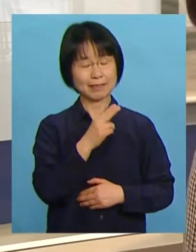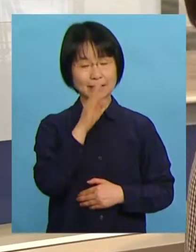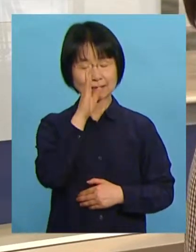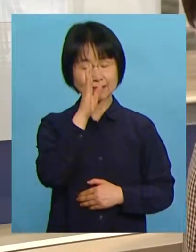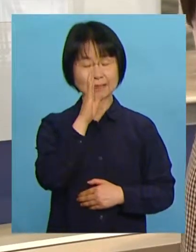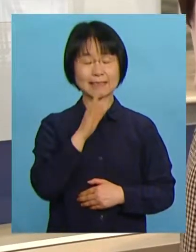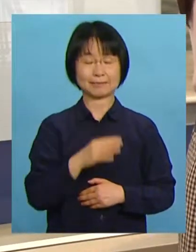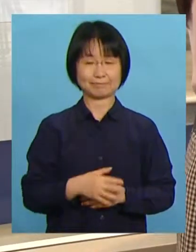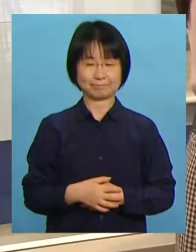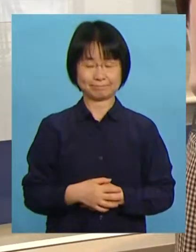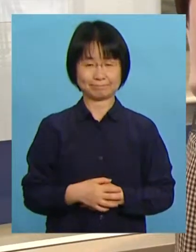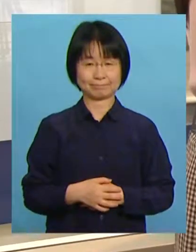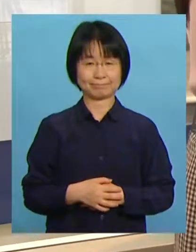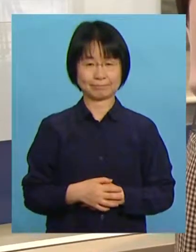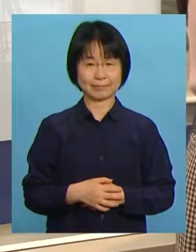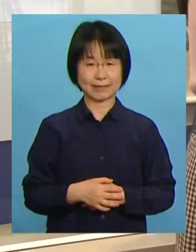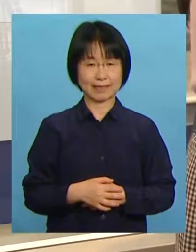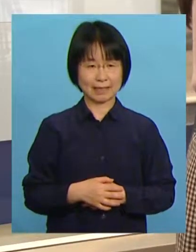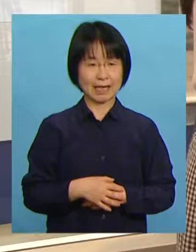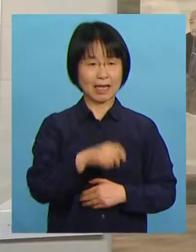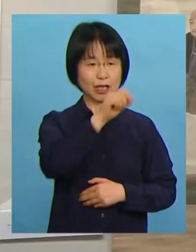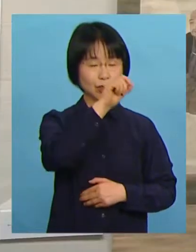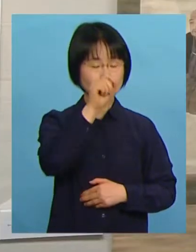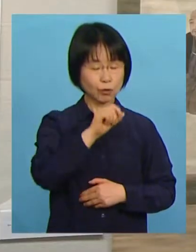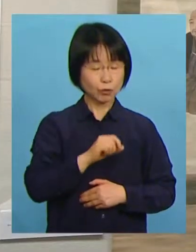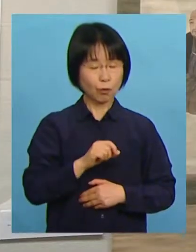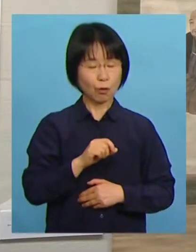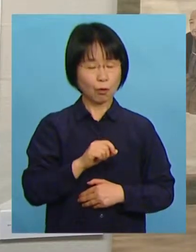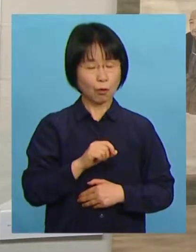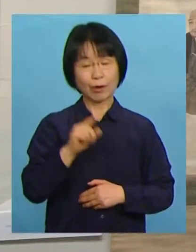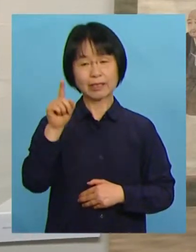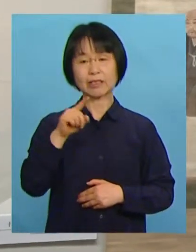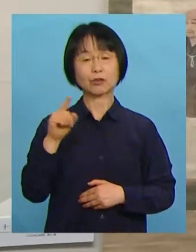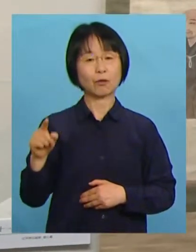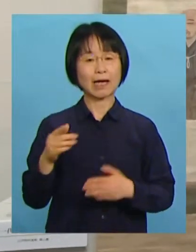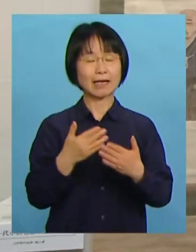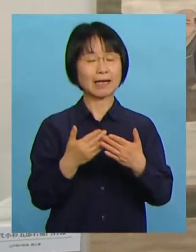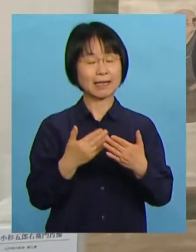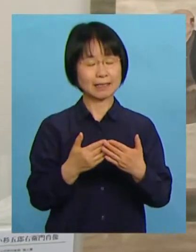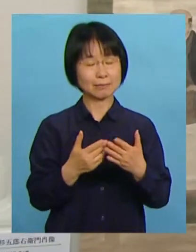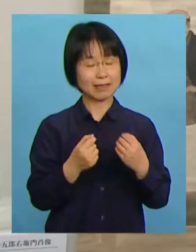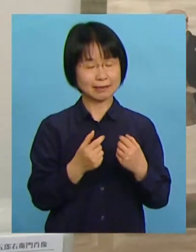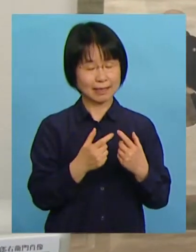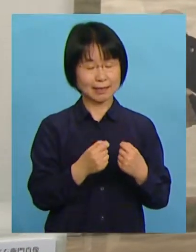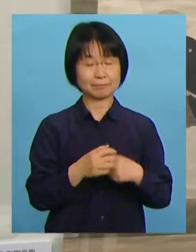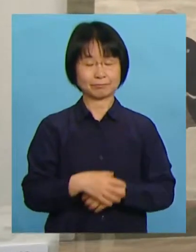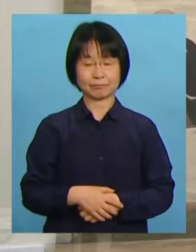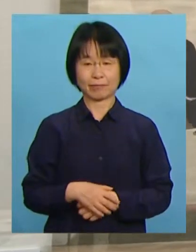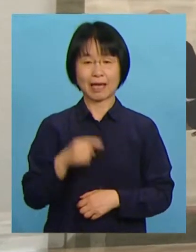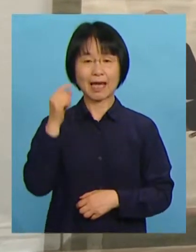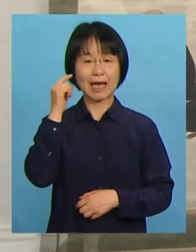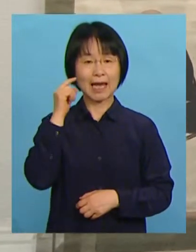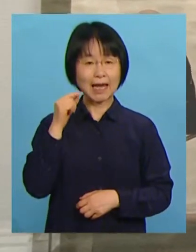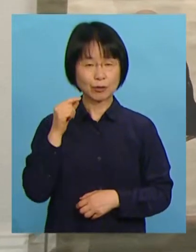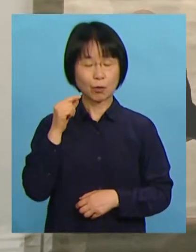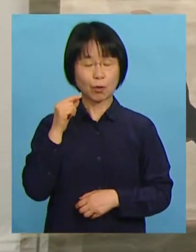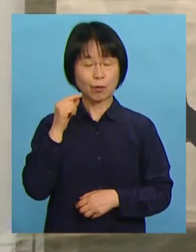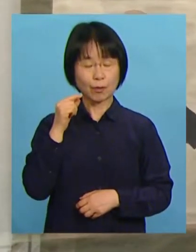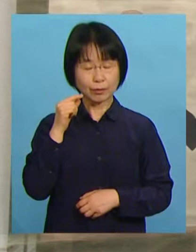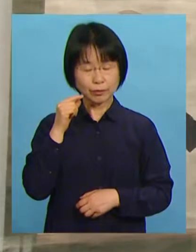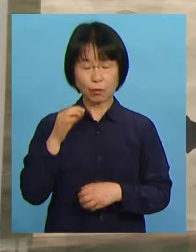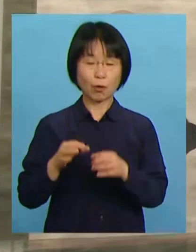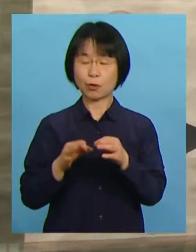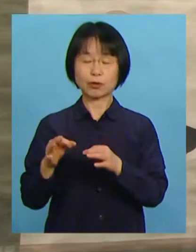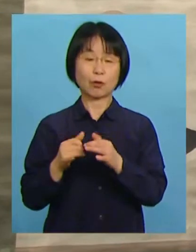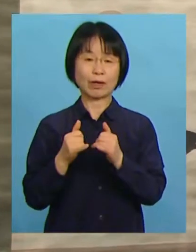。 はい、これには書と人物が描かれていますね。 はい、こちらは江戸時代後期の近江商人松